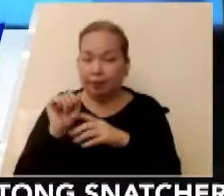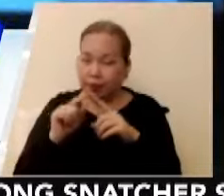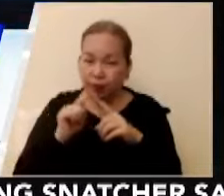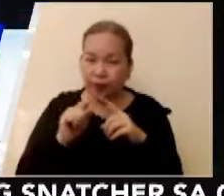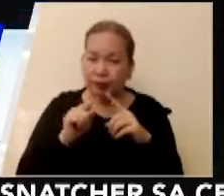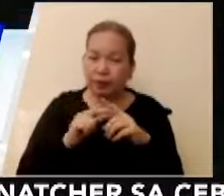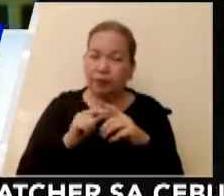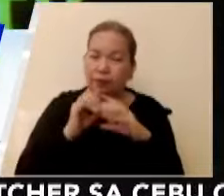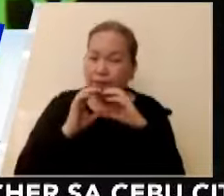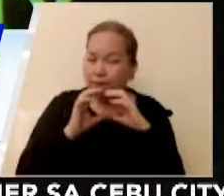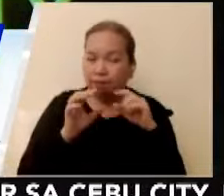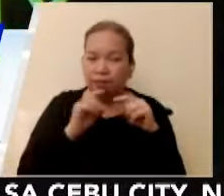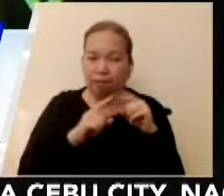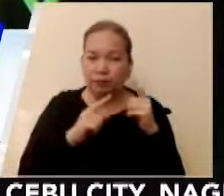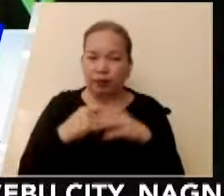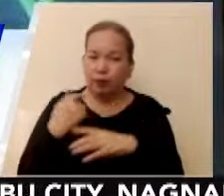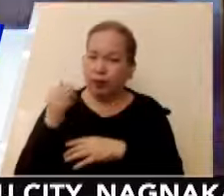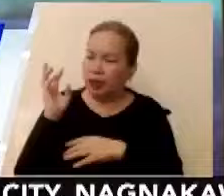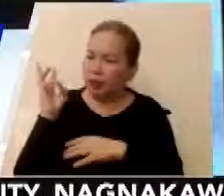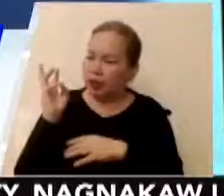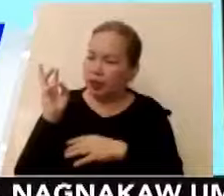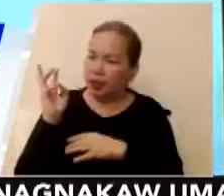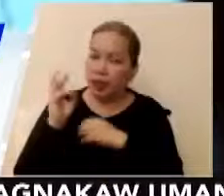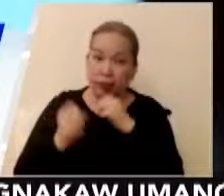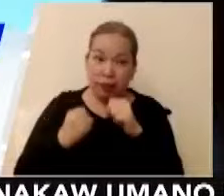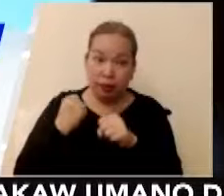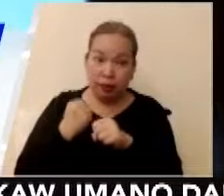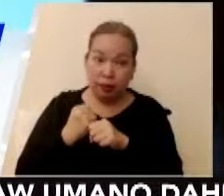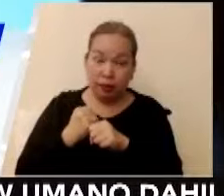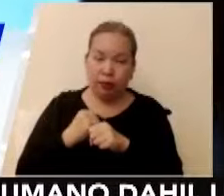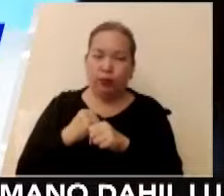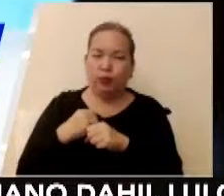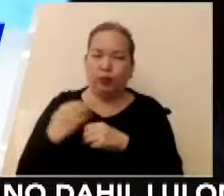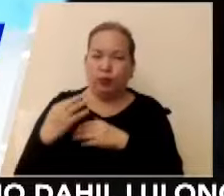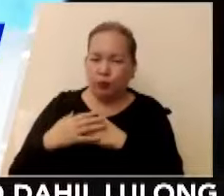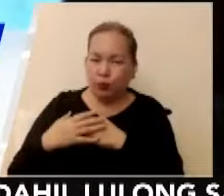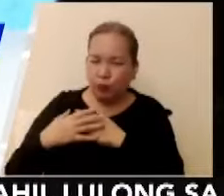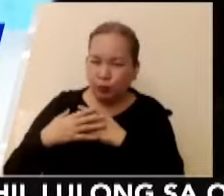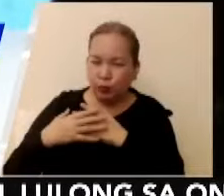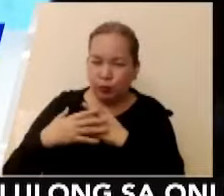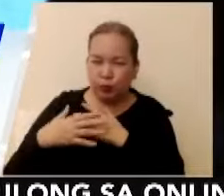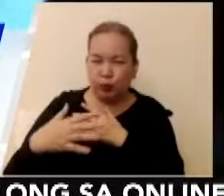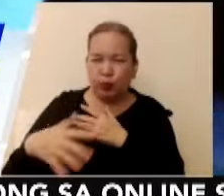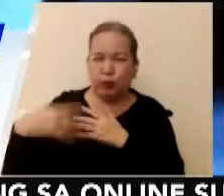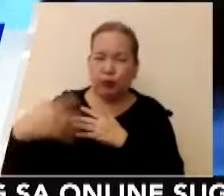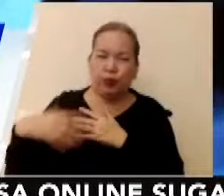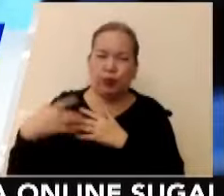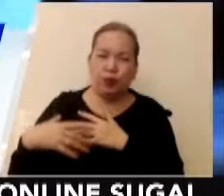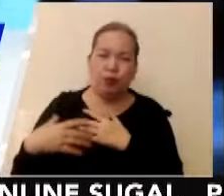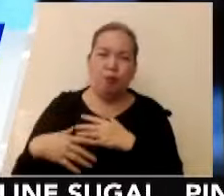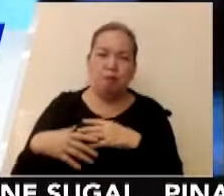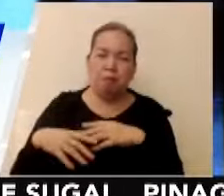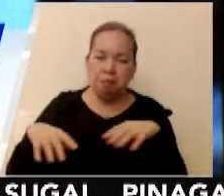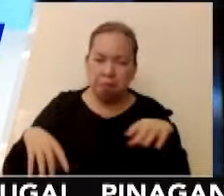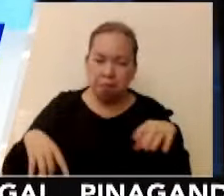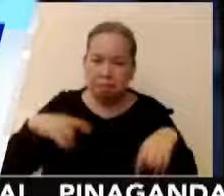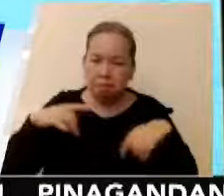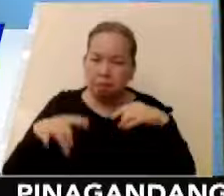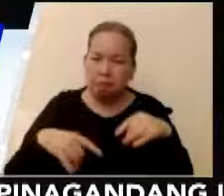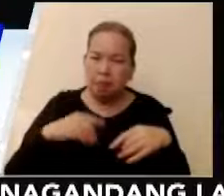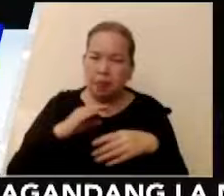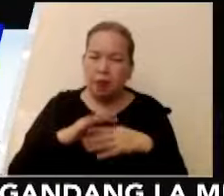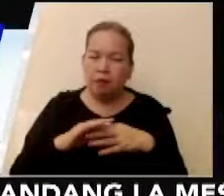na dekada, hindi matatawaran ang kontribusyon ng nag-iisang Ate V sa Philippine showbiz